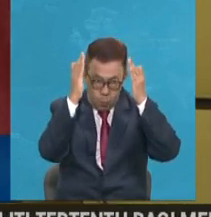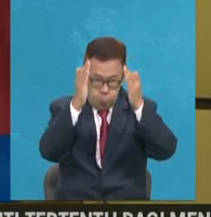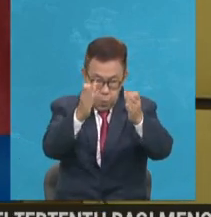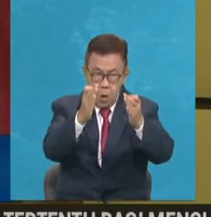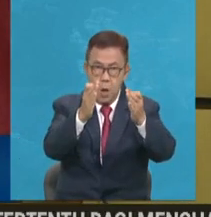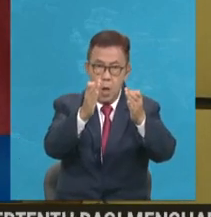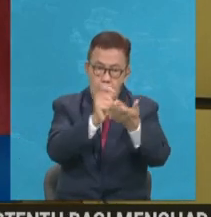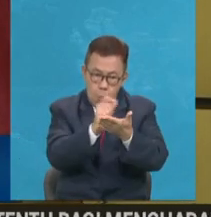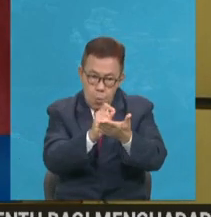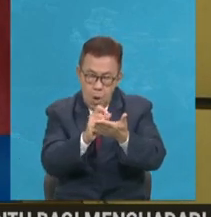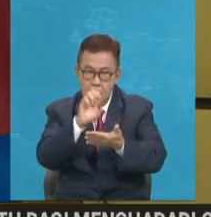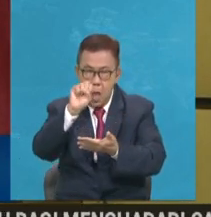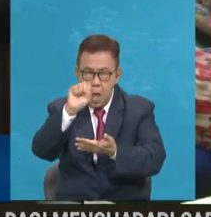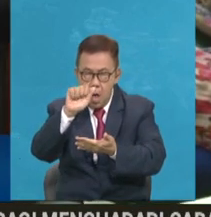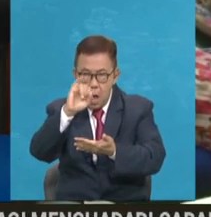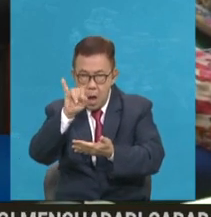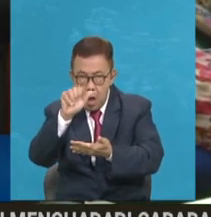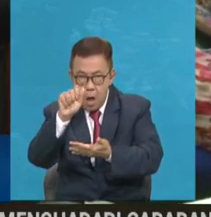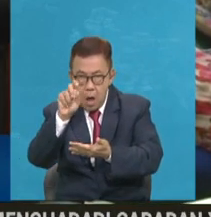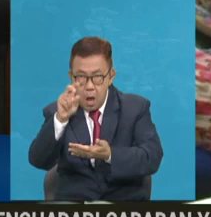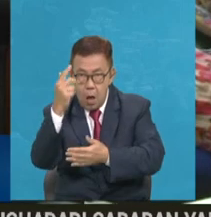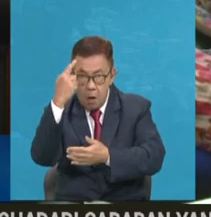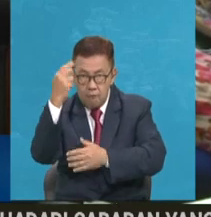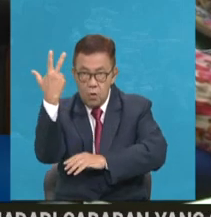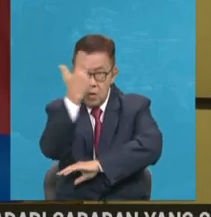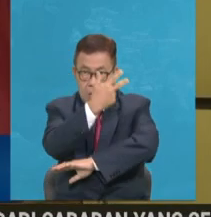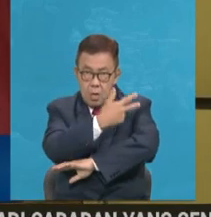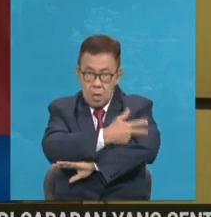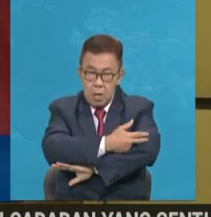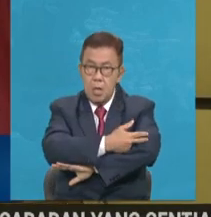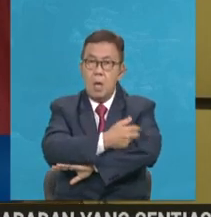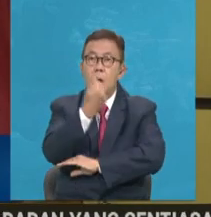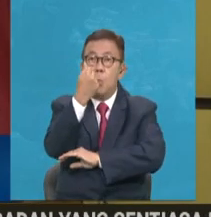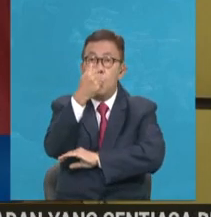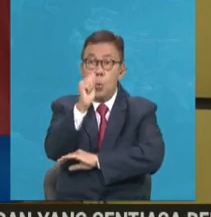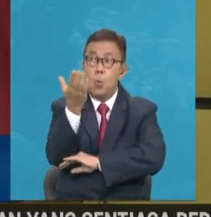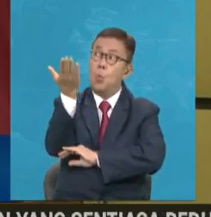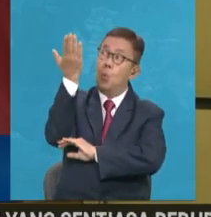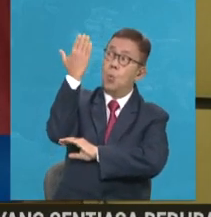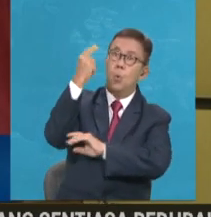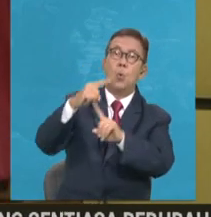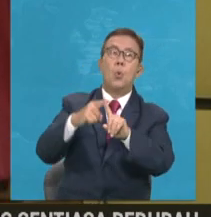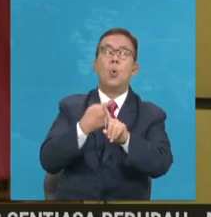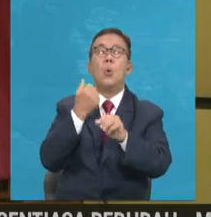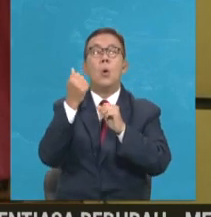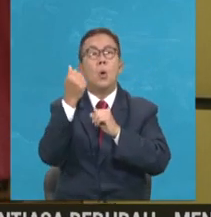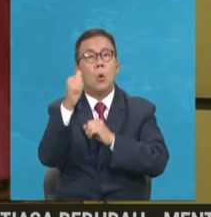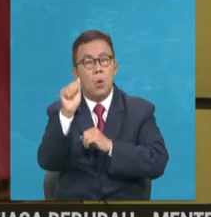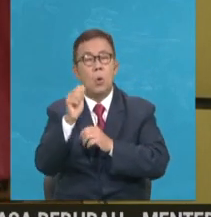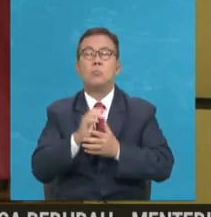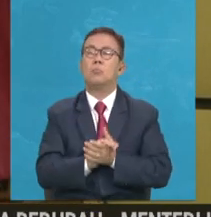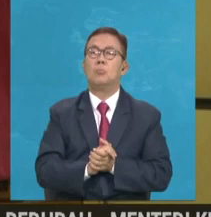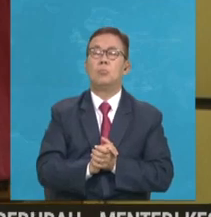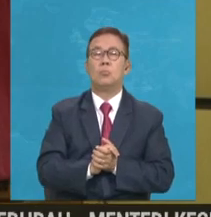bengkel penulisan sajak diadakan selama 3 hari Mulai 10 Oktober lalu yang diungkapkan oleh dewan bahasa dan pustaka